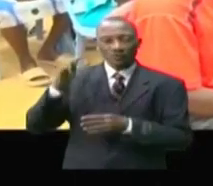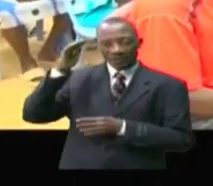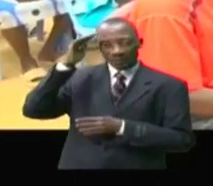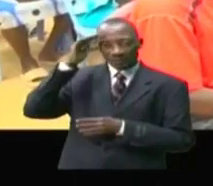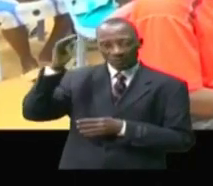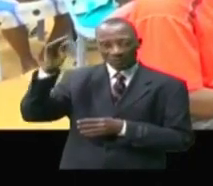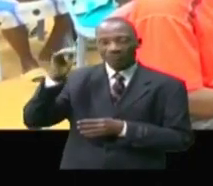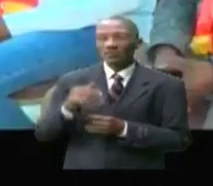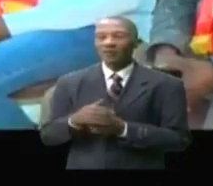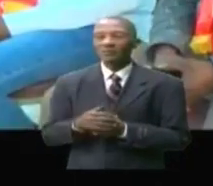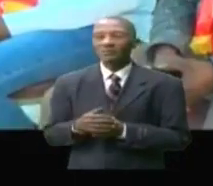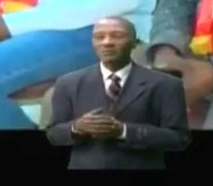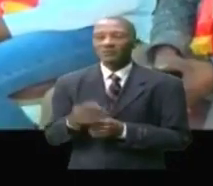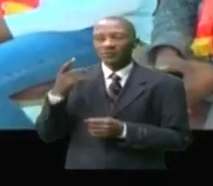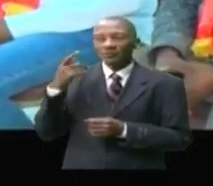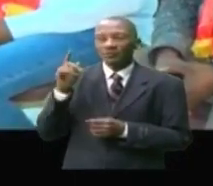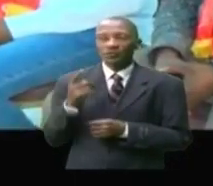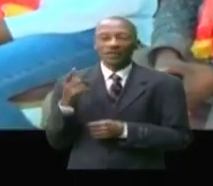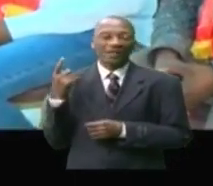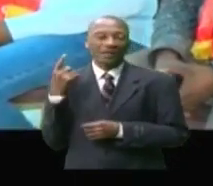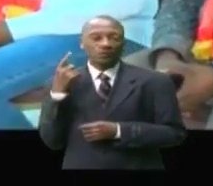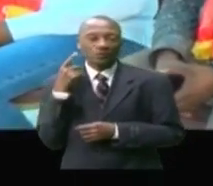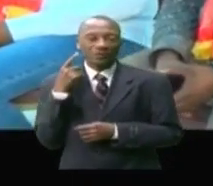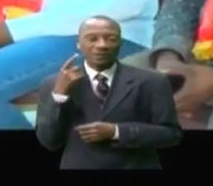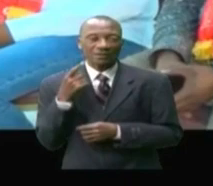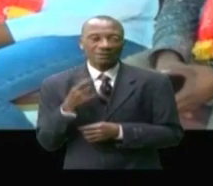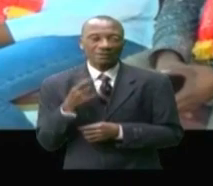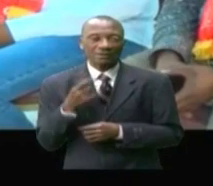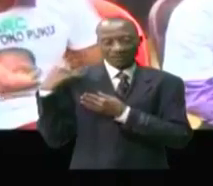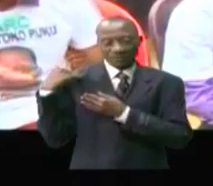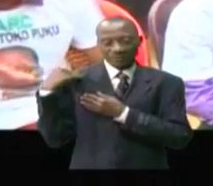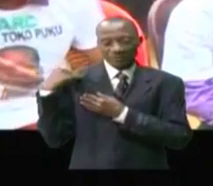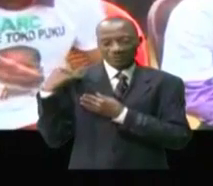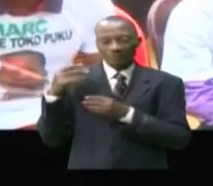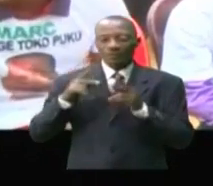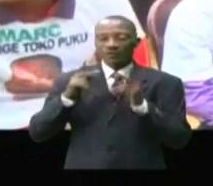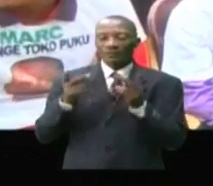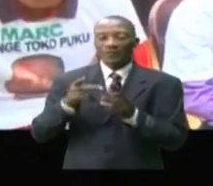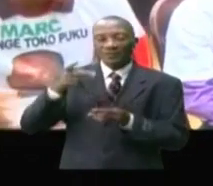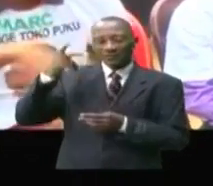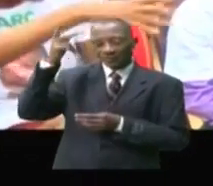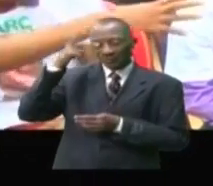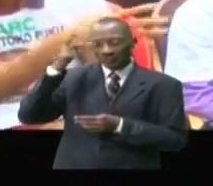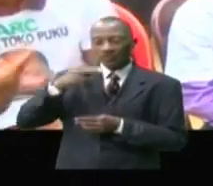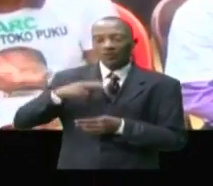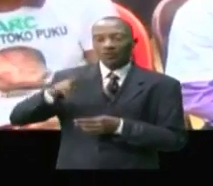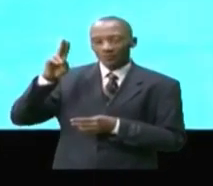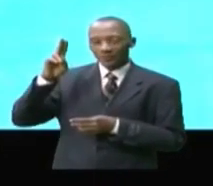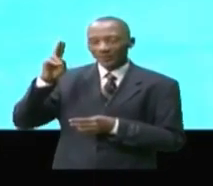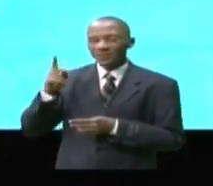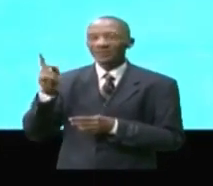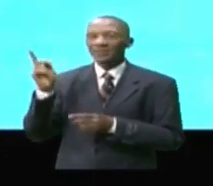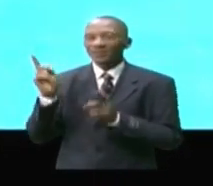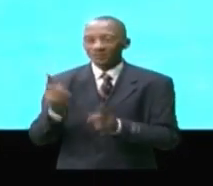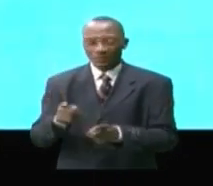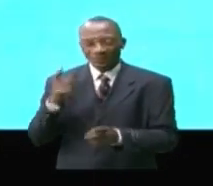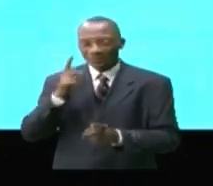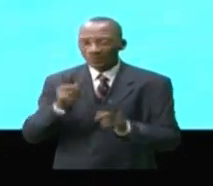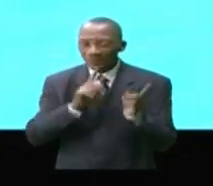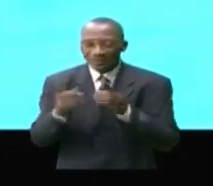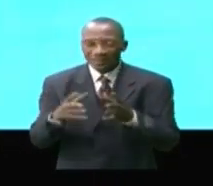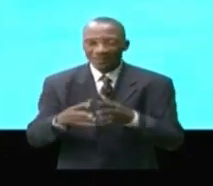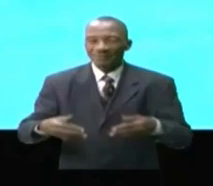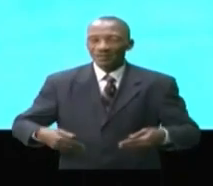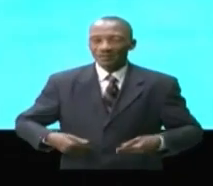20 août 2023, dans le but de mettre en place une synergie autour de l'AFDC. Immaculée Chibalonza,